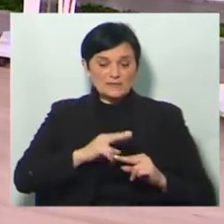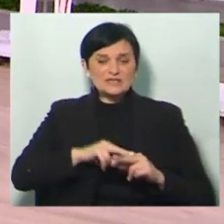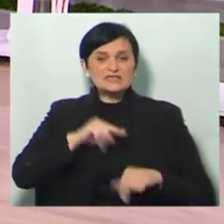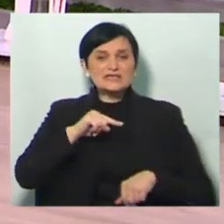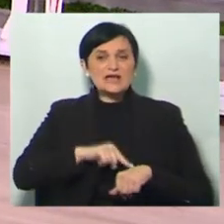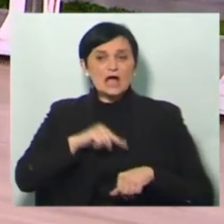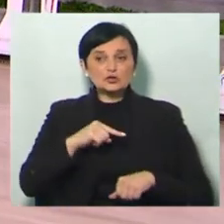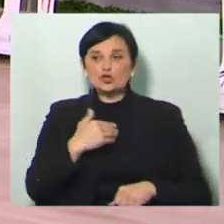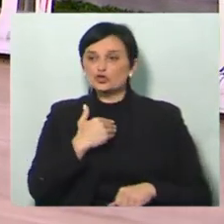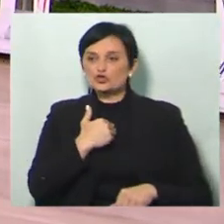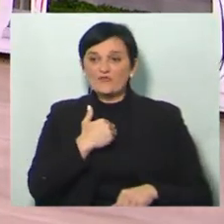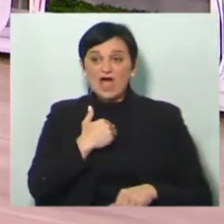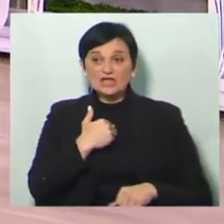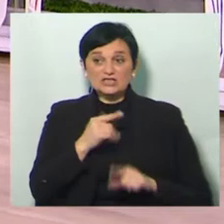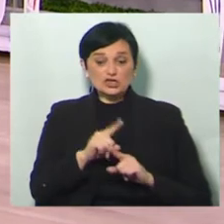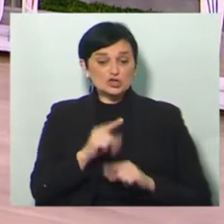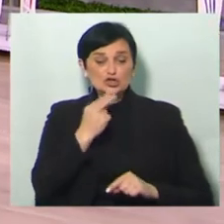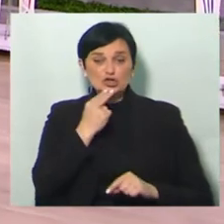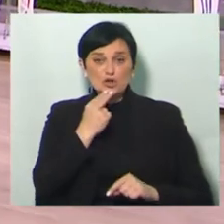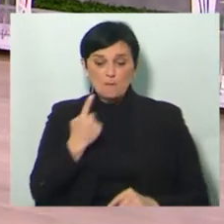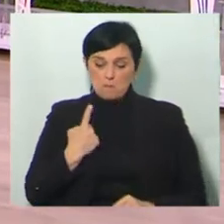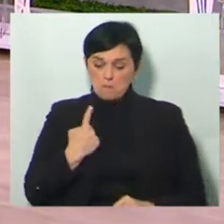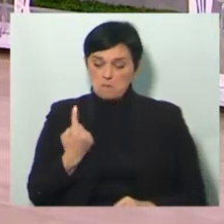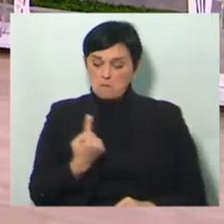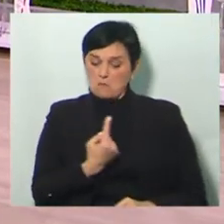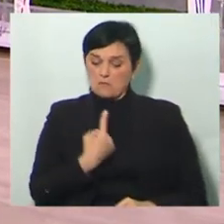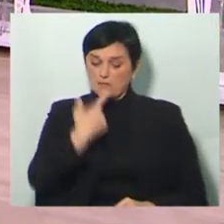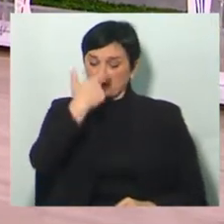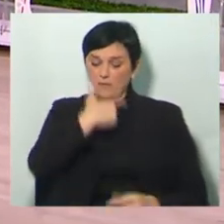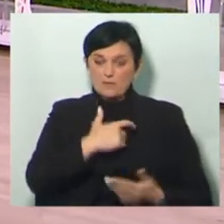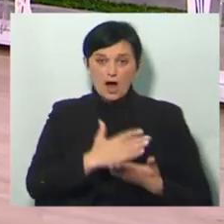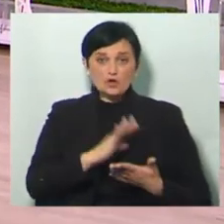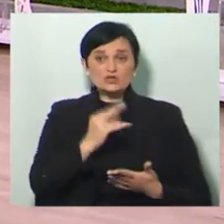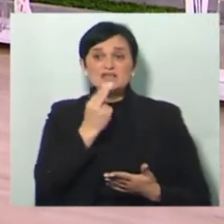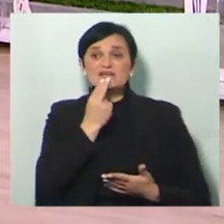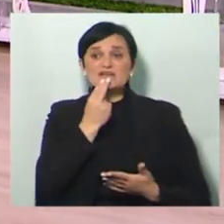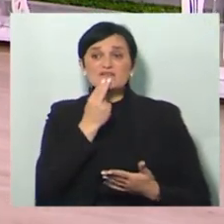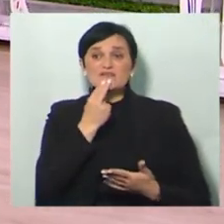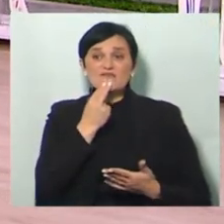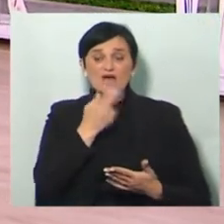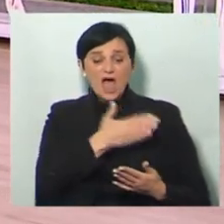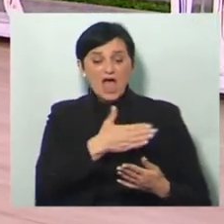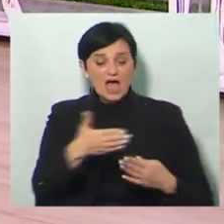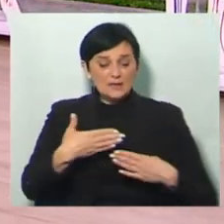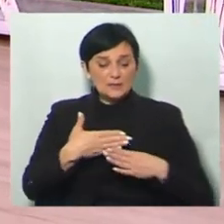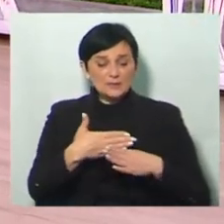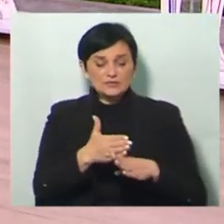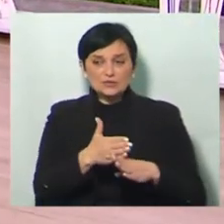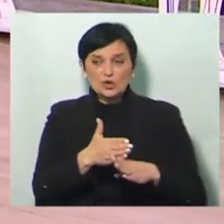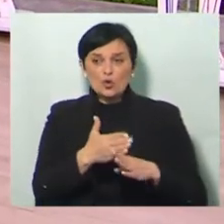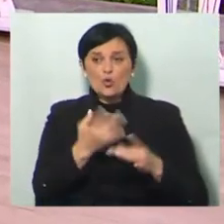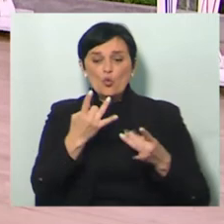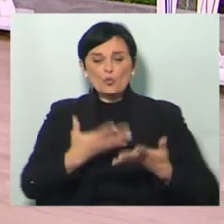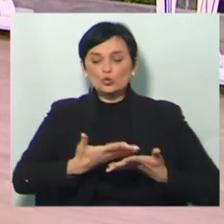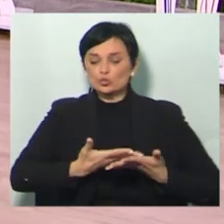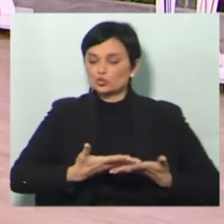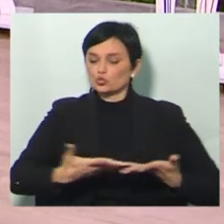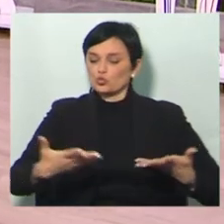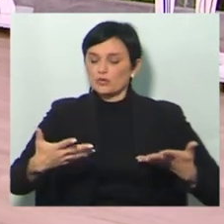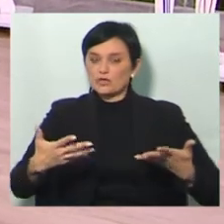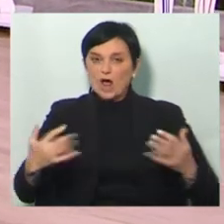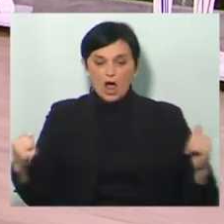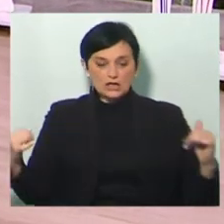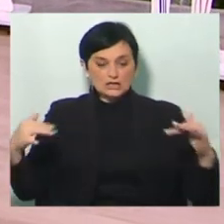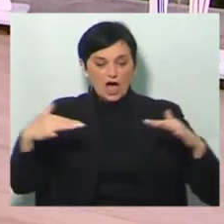განცდა, რომ ჩვენ არც ჭამაში ვართ მარტო და რომ კვების გაზიარება, ეს არ არის უბრალოდ სუფრასთან